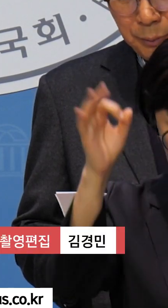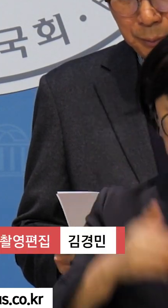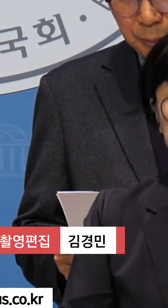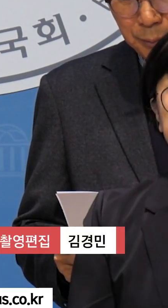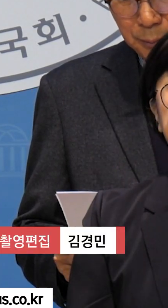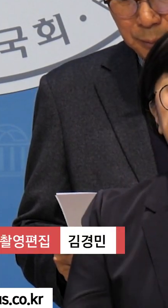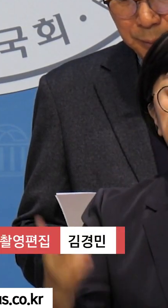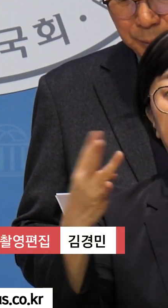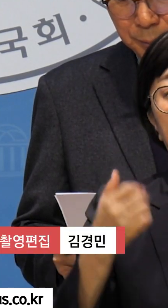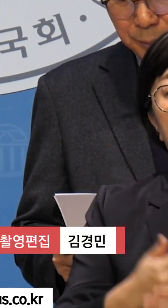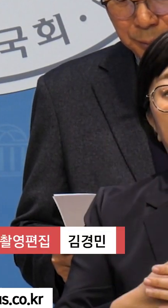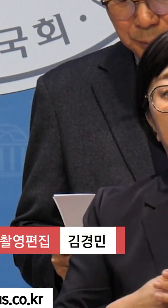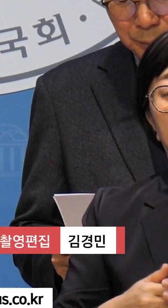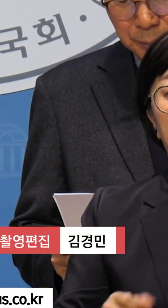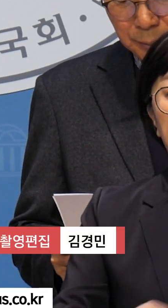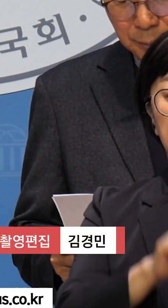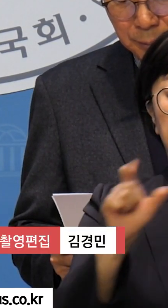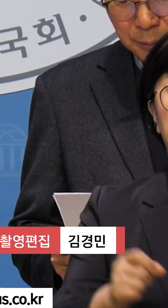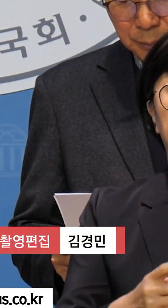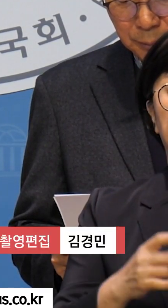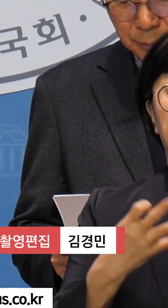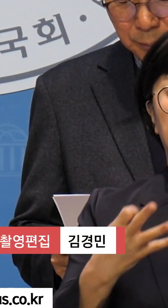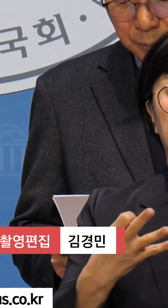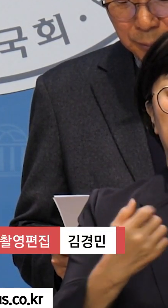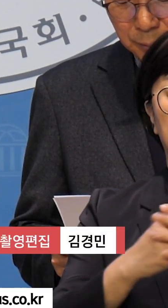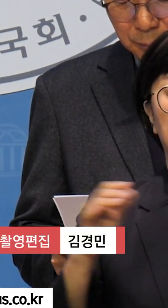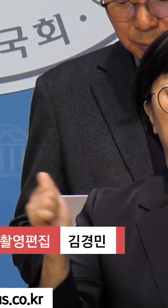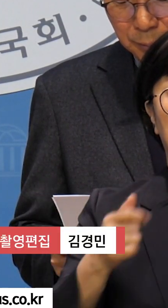다하겠습니다. 2023년 12월 14일